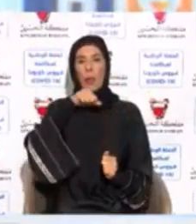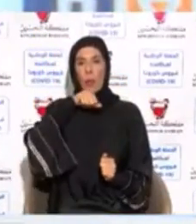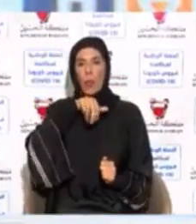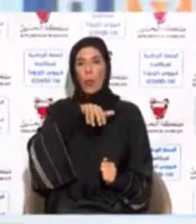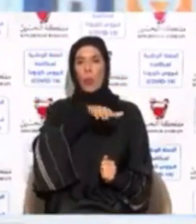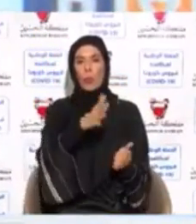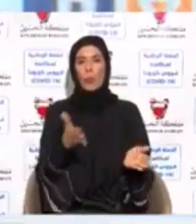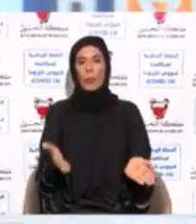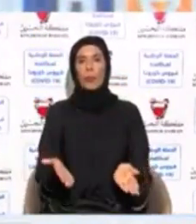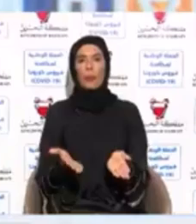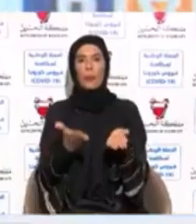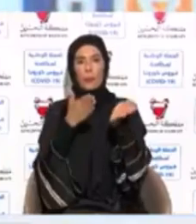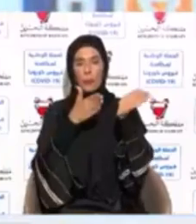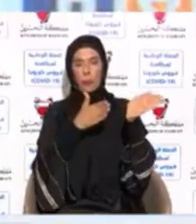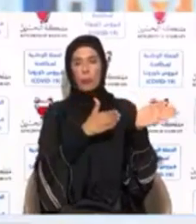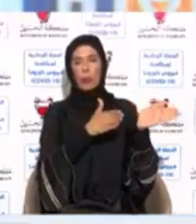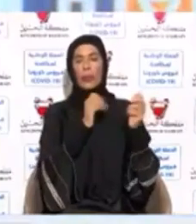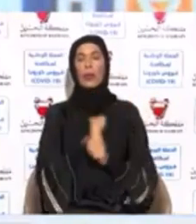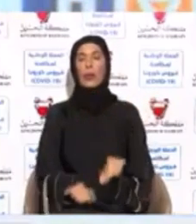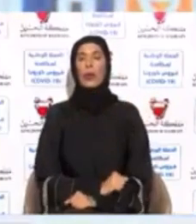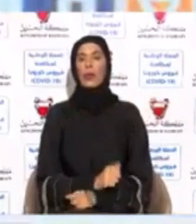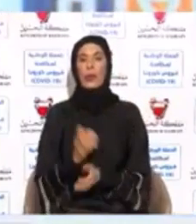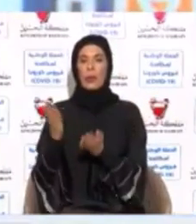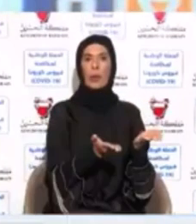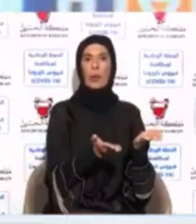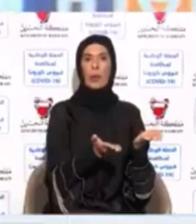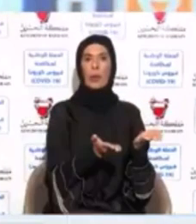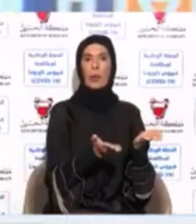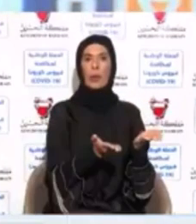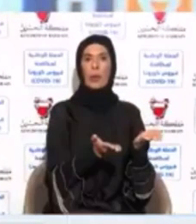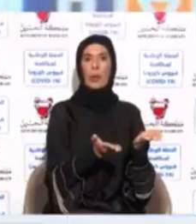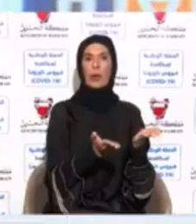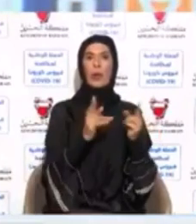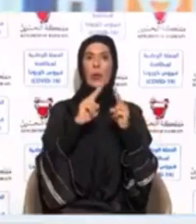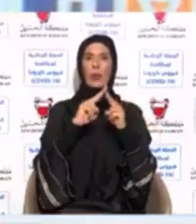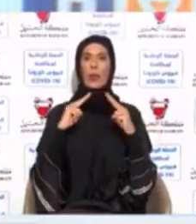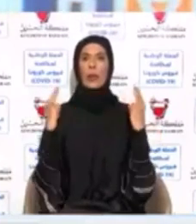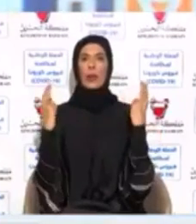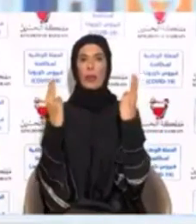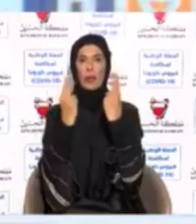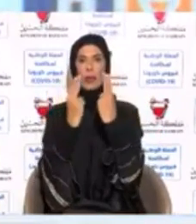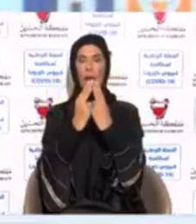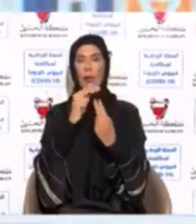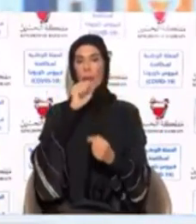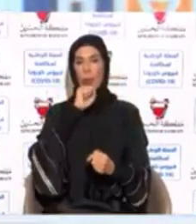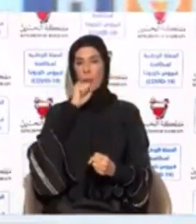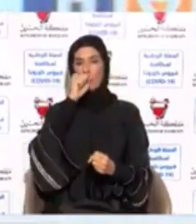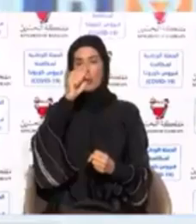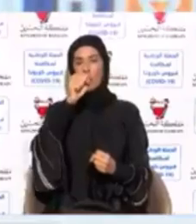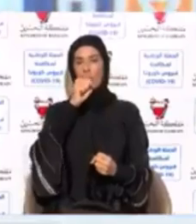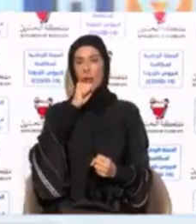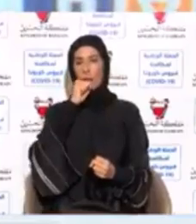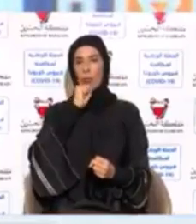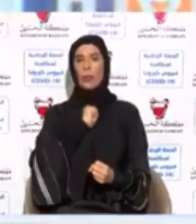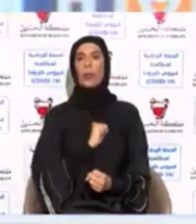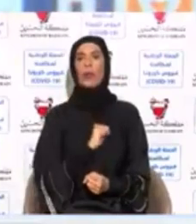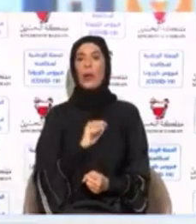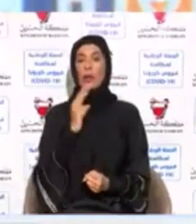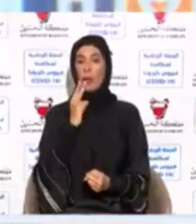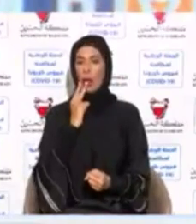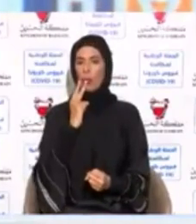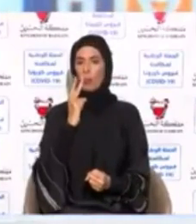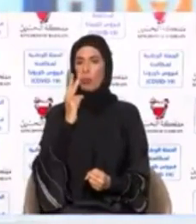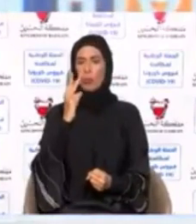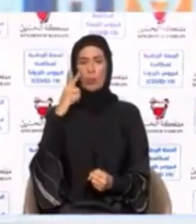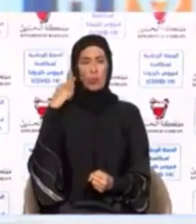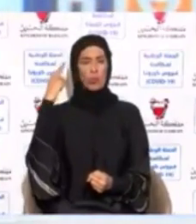على المبعوث رحمة للعالمين. نرحب بكم في هذا المؤتمر الصحفي الذي يقام لاطلاعكم على